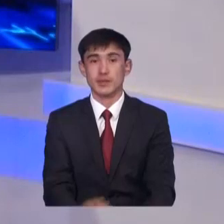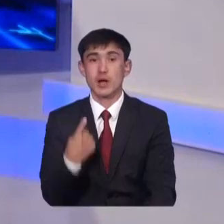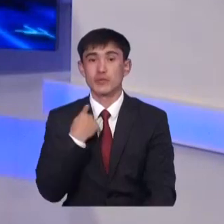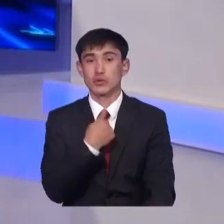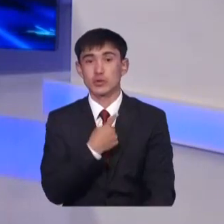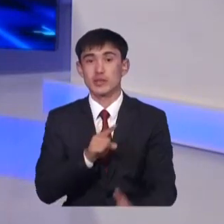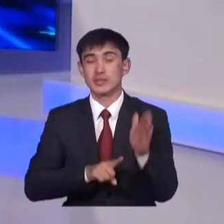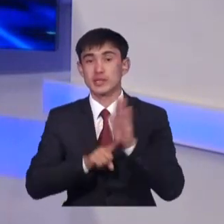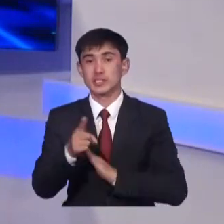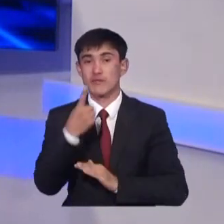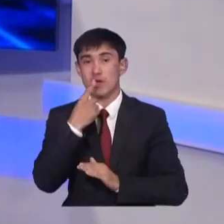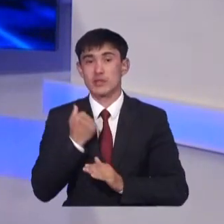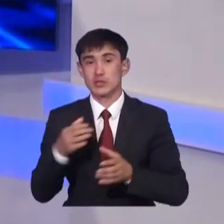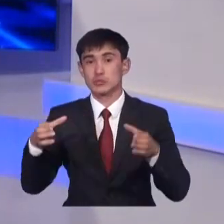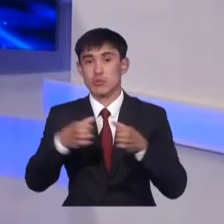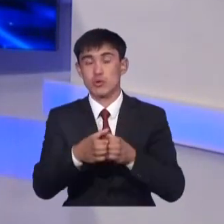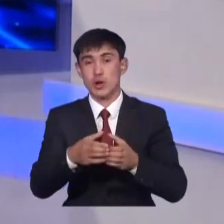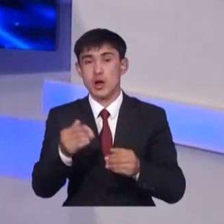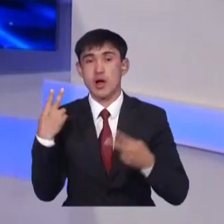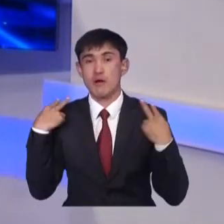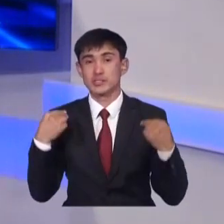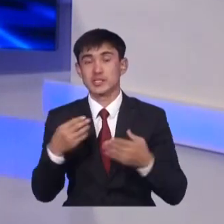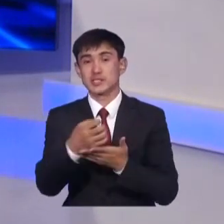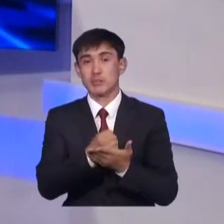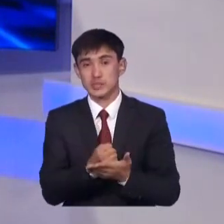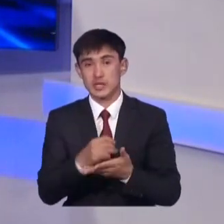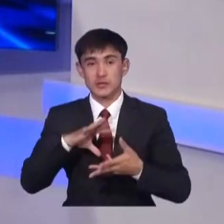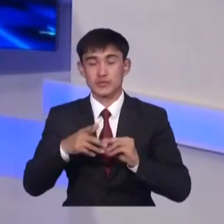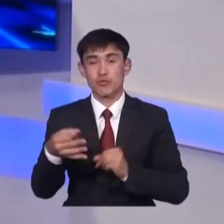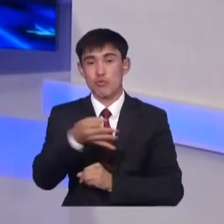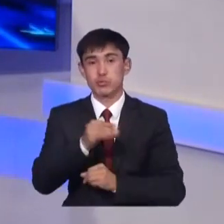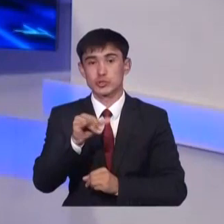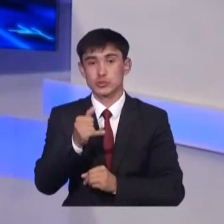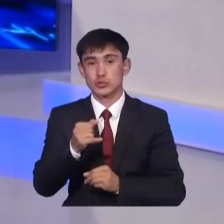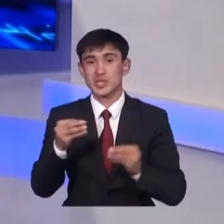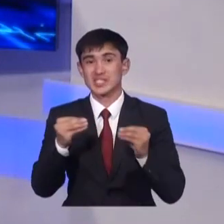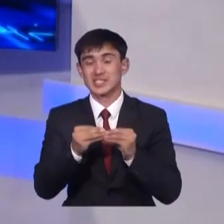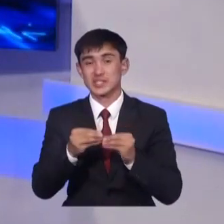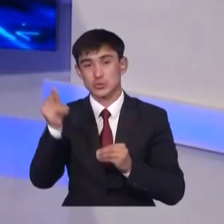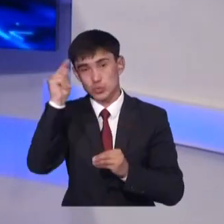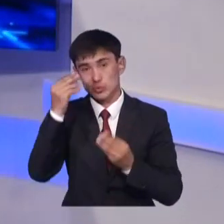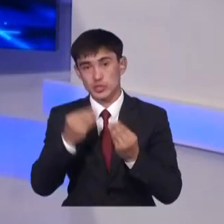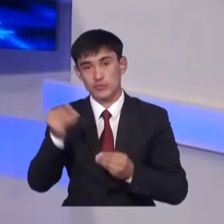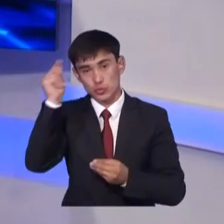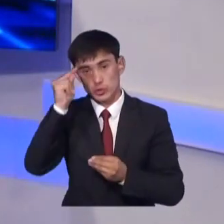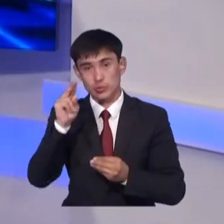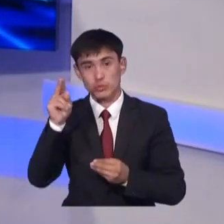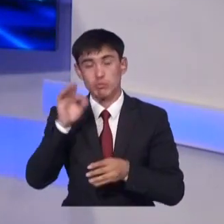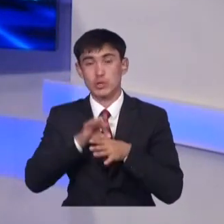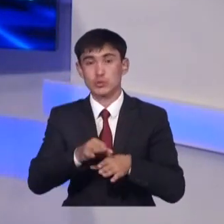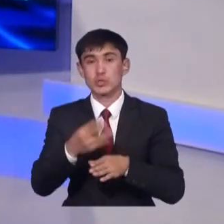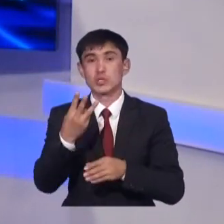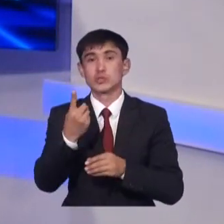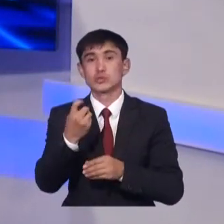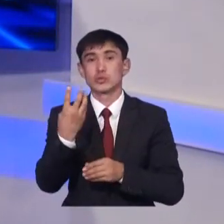В Талдыкургане стартовали военные сборы для офицеров запаса. Всего в области ЖТСУ 10-дневные учебные курсы пройдут